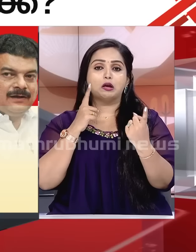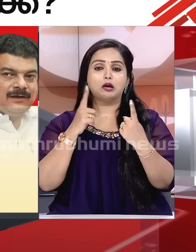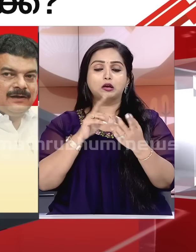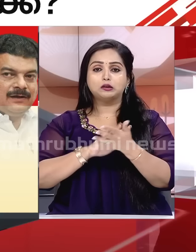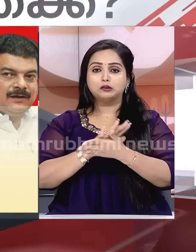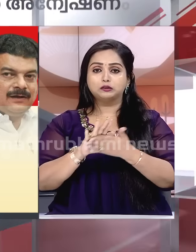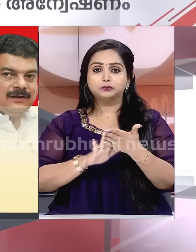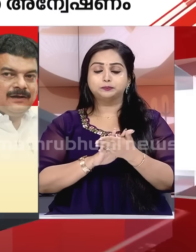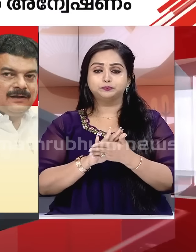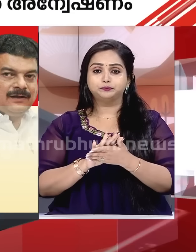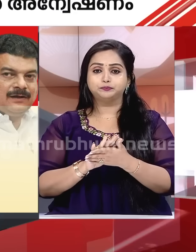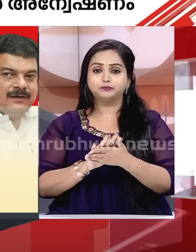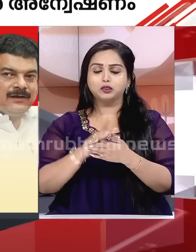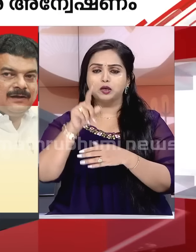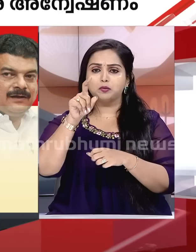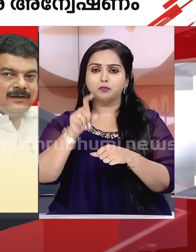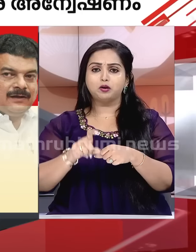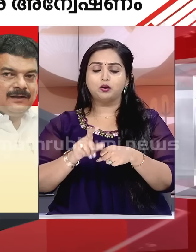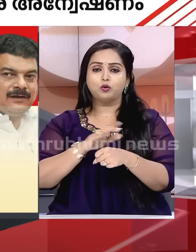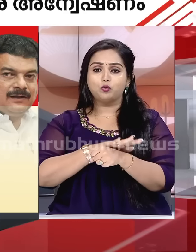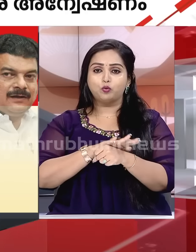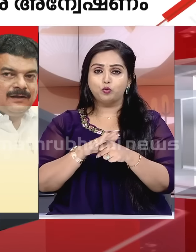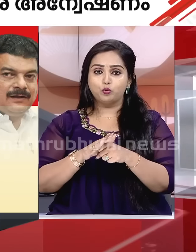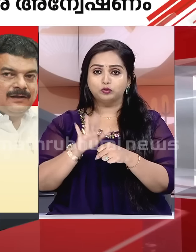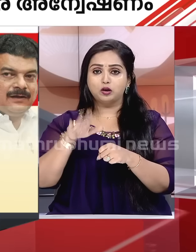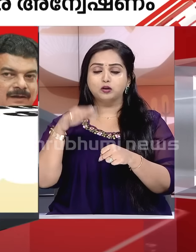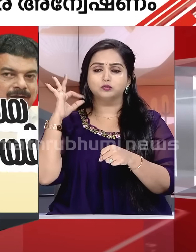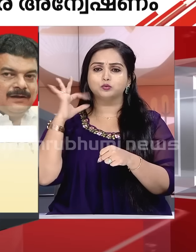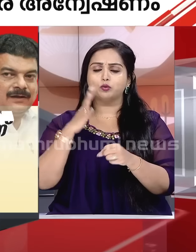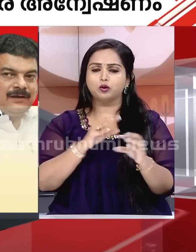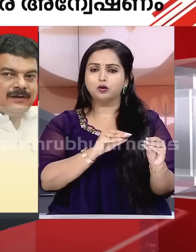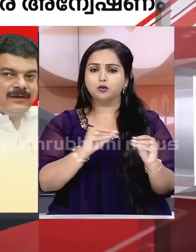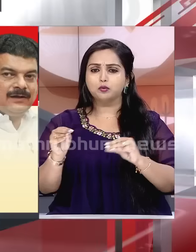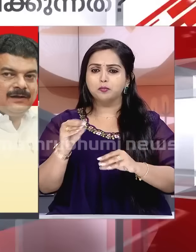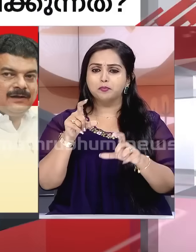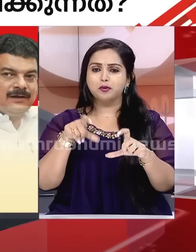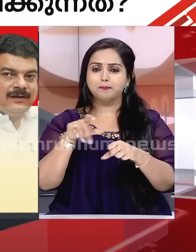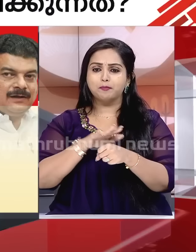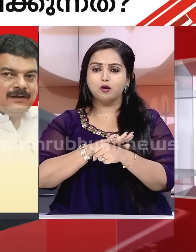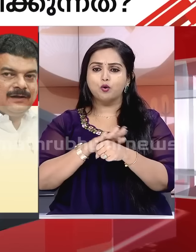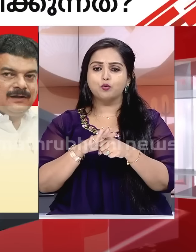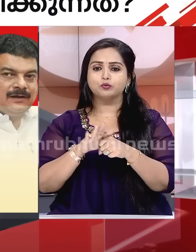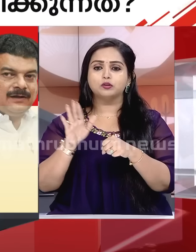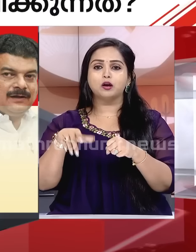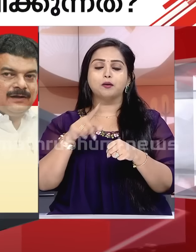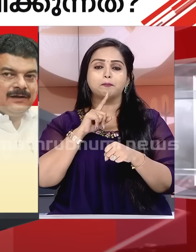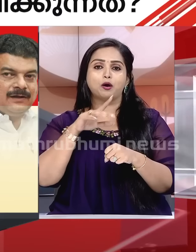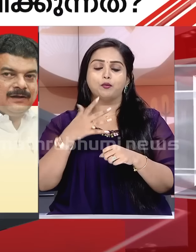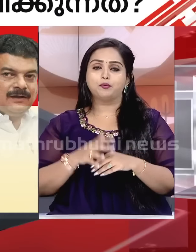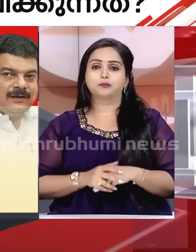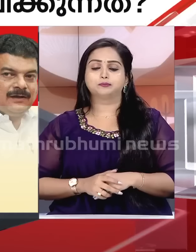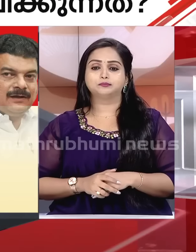അപ്പോൾ അദ്ദേഹത്തിനെ കൊന്നതാണ്, ഈ സ്വർണ്ണക്കടത്തുകാർ കൊന്നതാണ് എന്ന് ആണ് ആരോപണം.